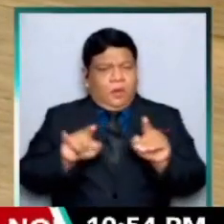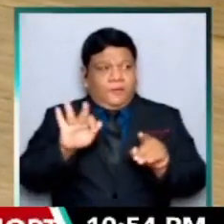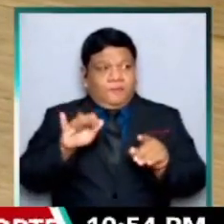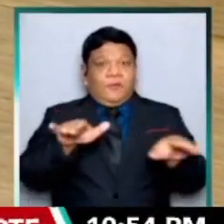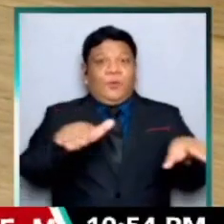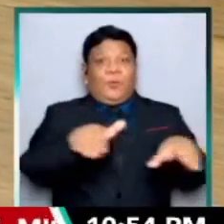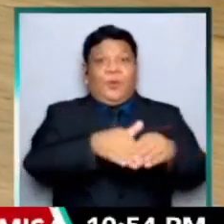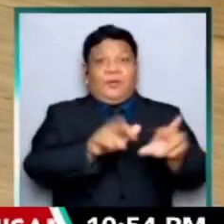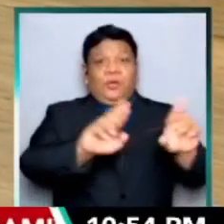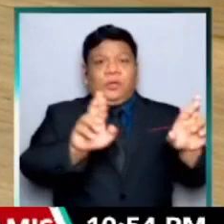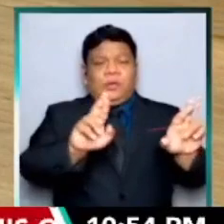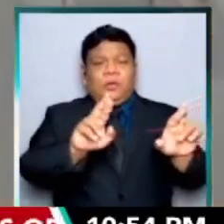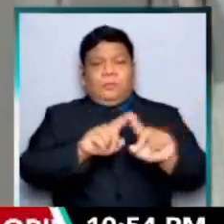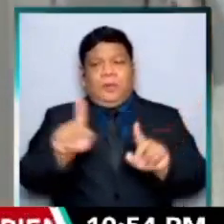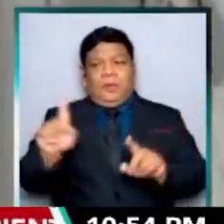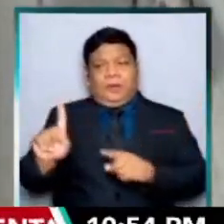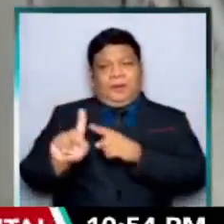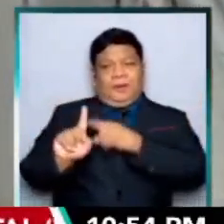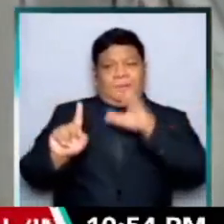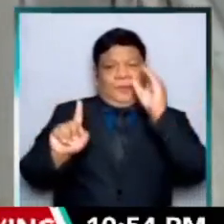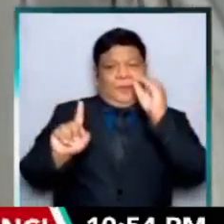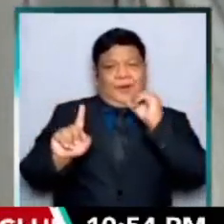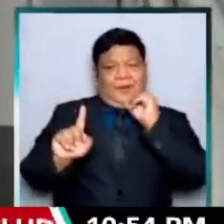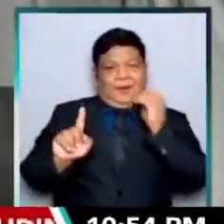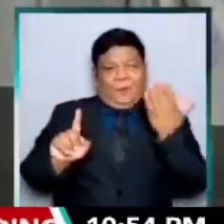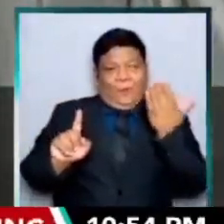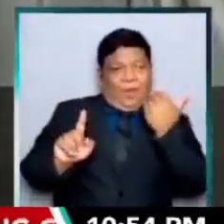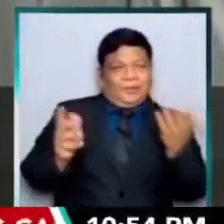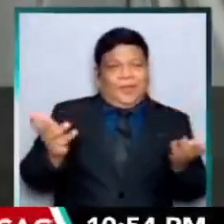groom na lang ang kulang?